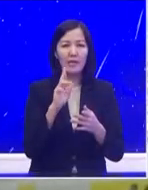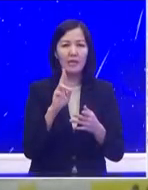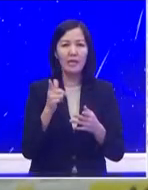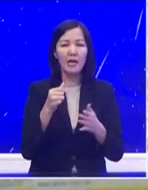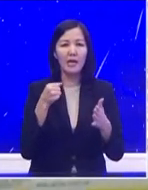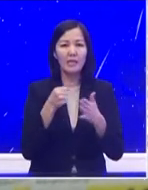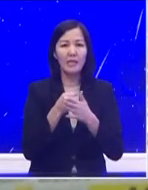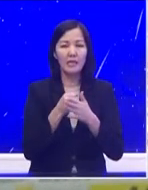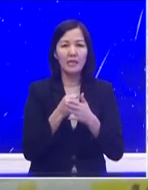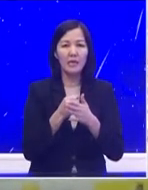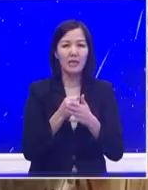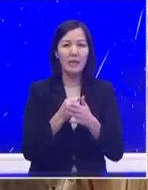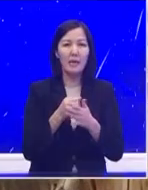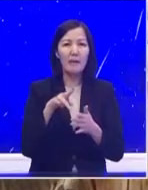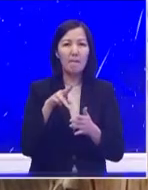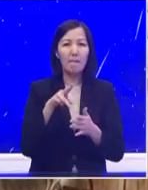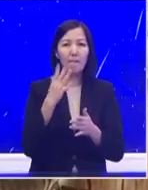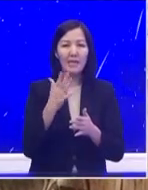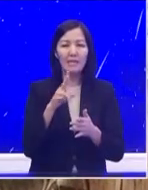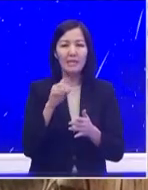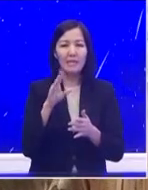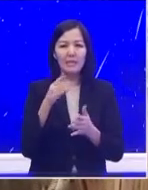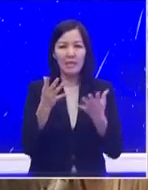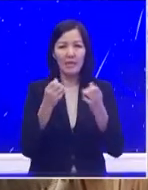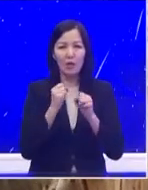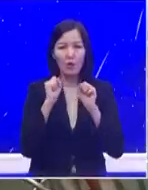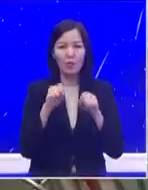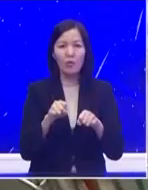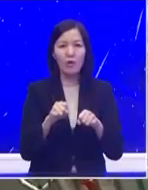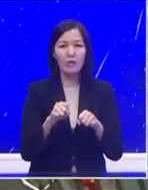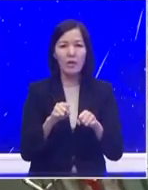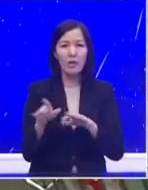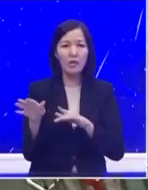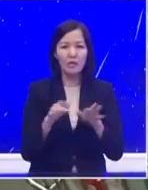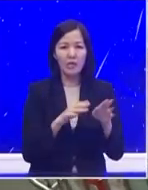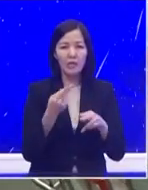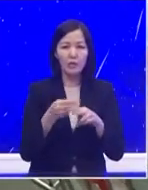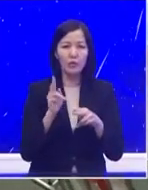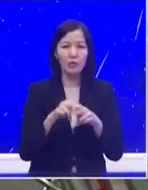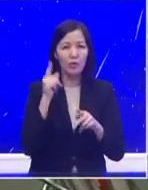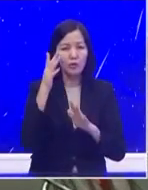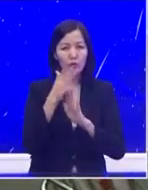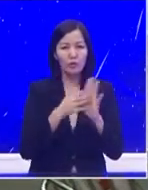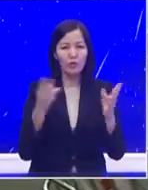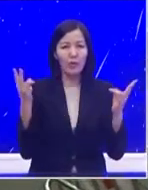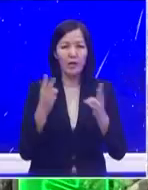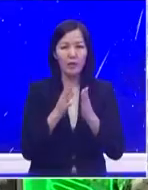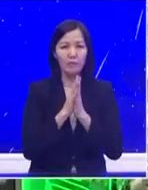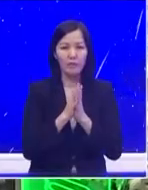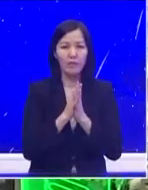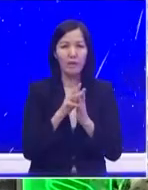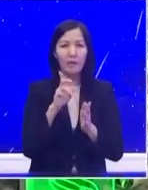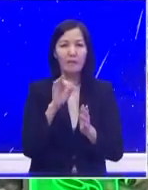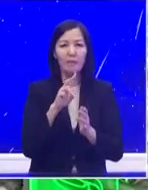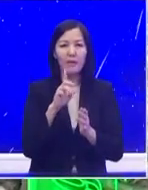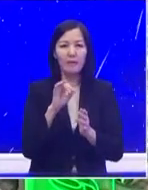дейін, күнбағыс майын 5 литрге дейін ғана ала алады. Бұл мәжбүрлі шара, сондықтан түсіністікпен қарауларыңызды сұраймын